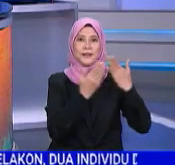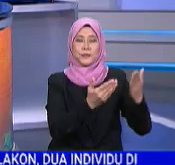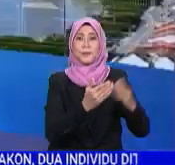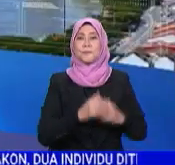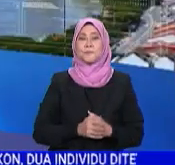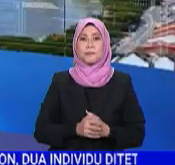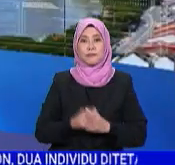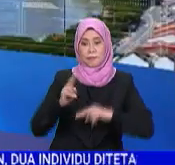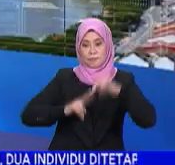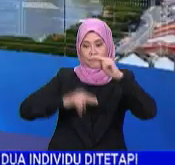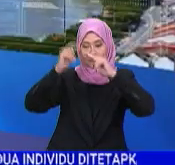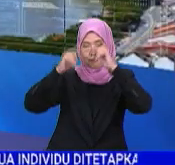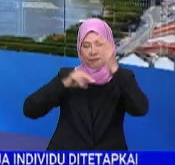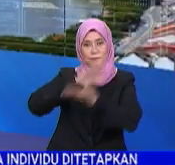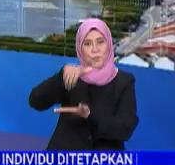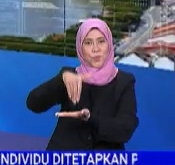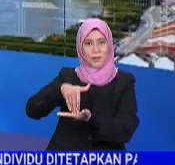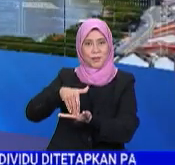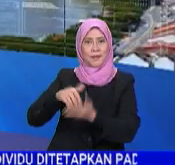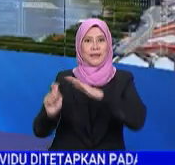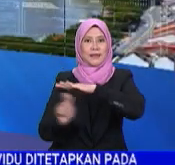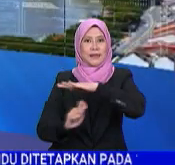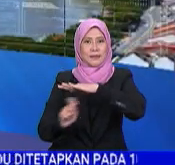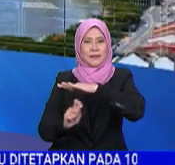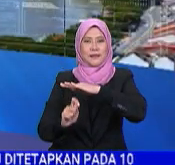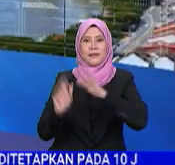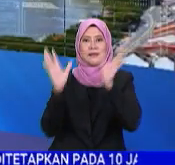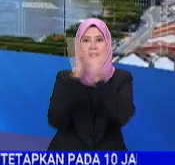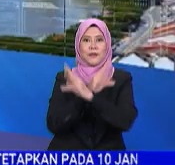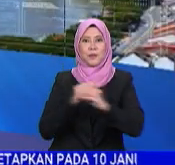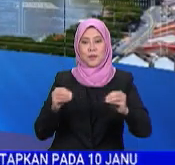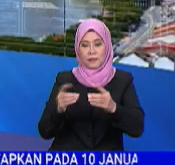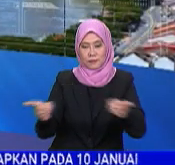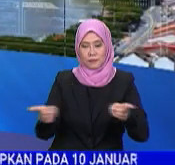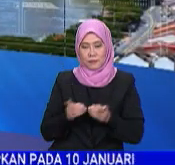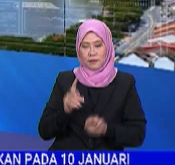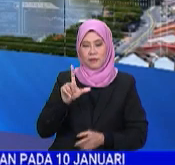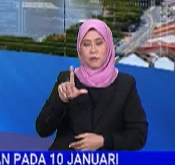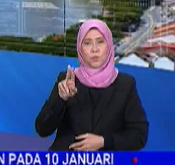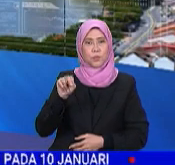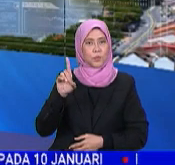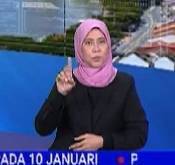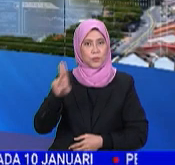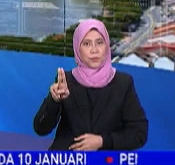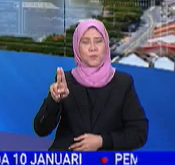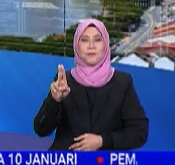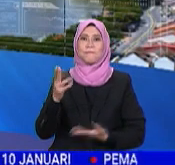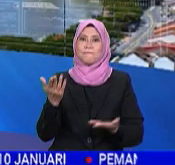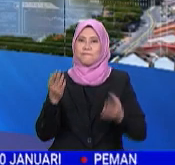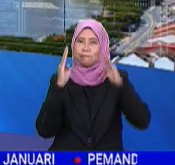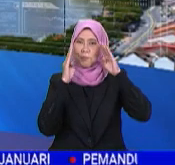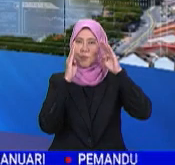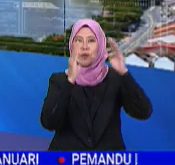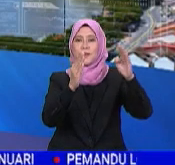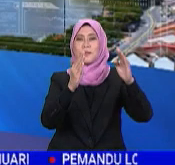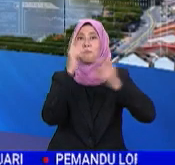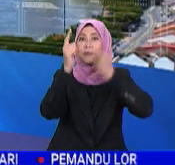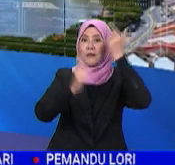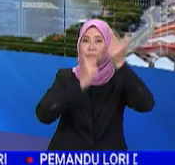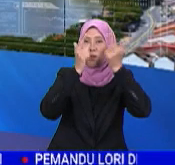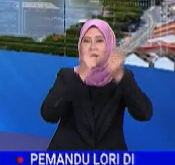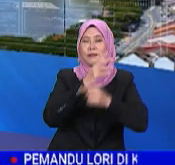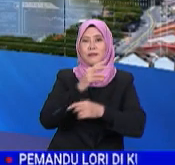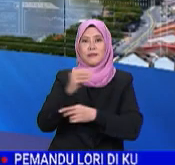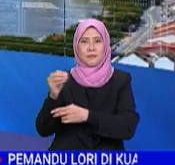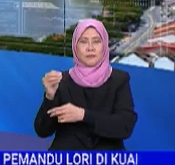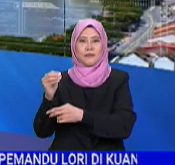Hai perbedaan pusat kecemerlangan tadi kalau cowok centex di daerah ludruk yang berfokuskan plancungan dan hospitality adalah lokasi